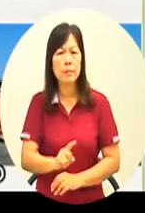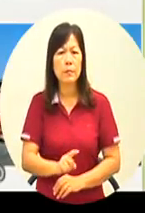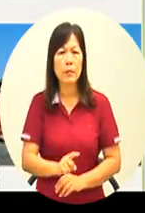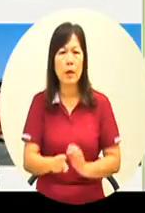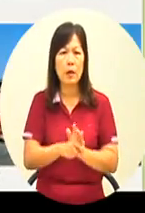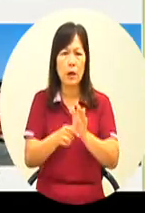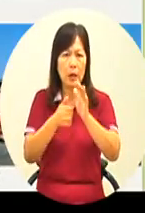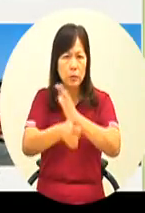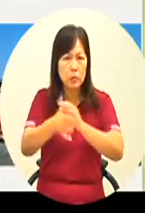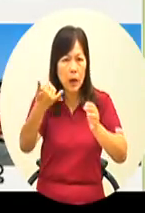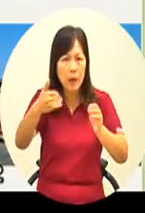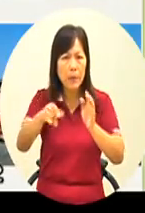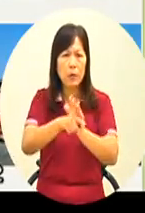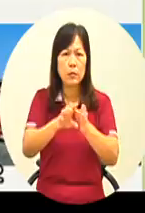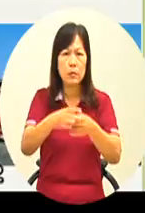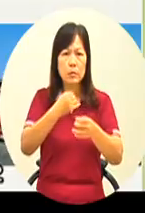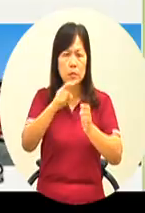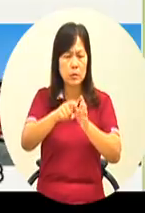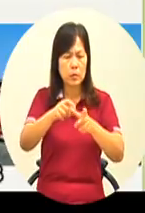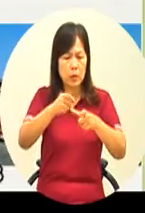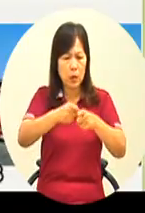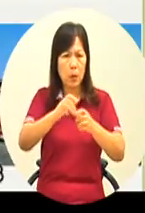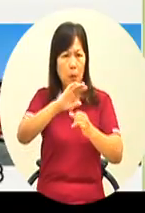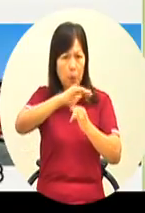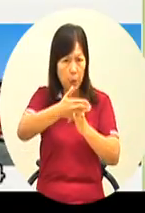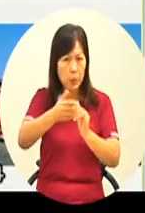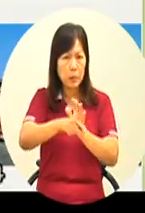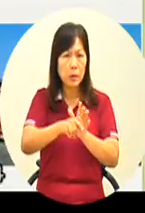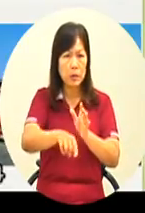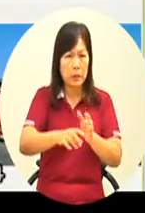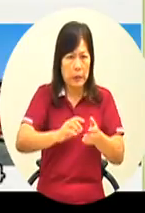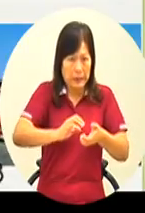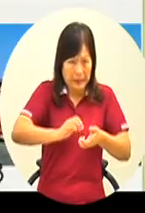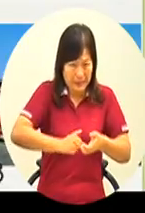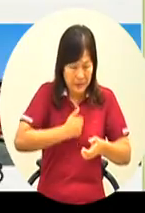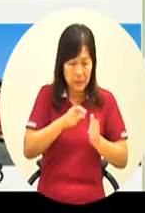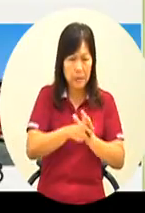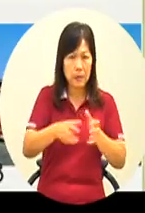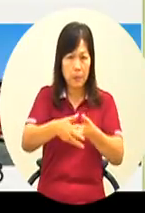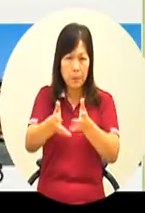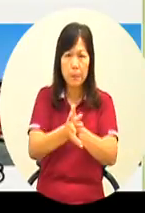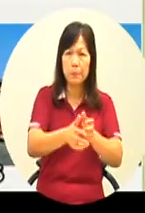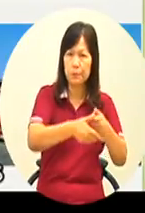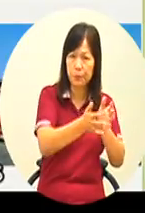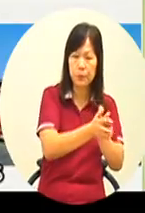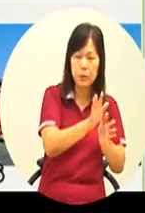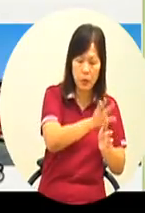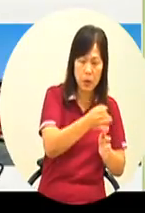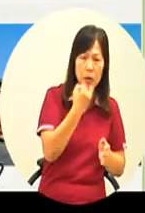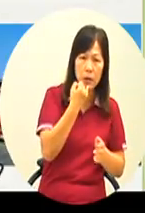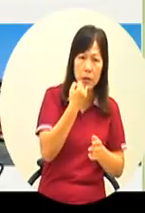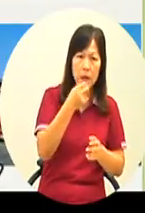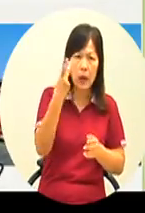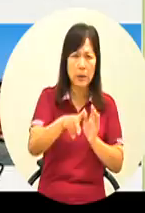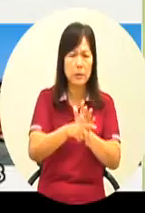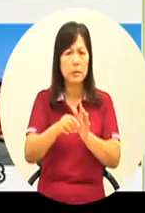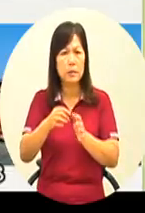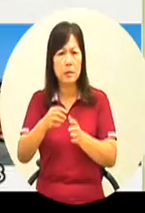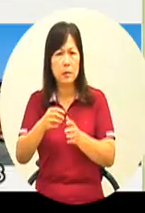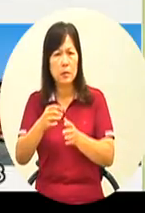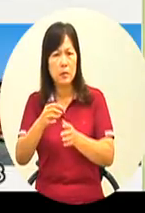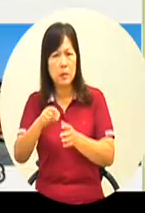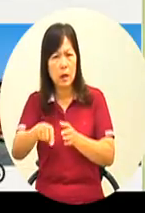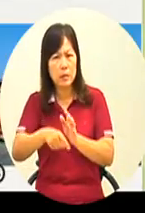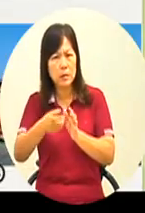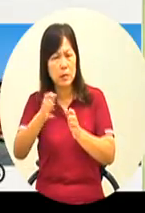阳的公墓区应该确实掌控及揭露易用哈，而且可用之分位扎了。红木的